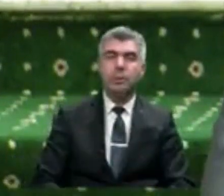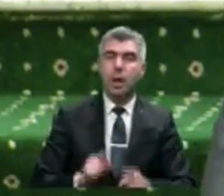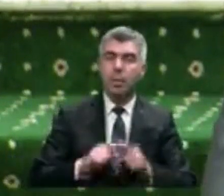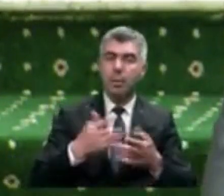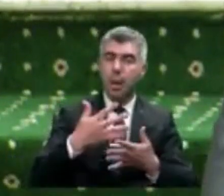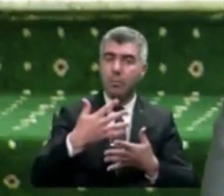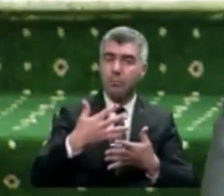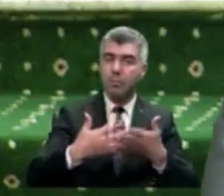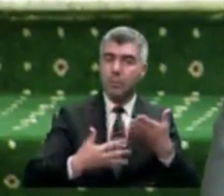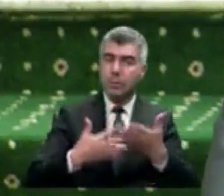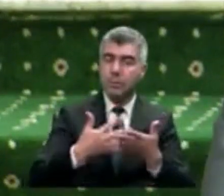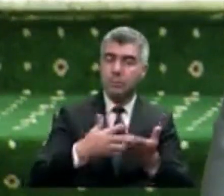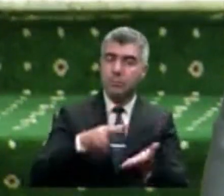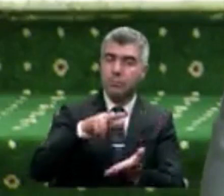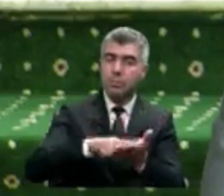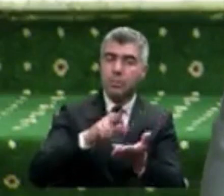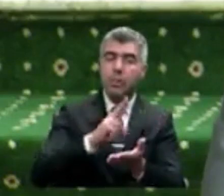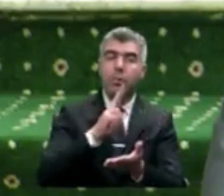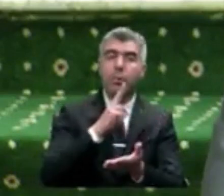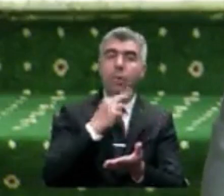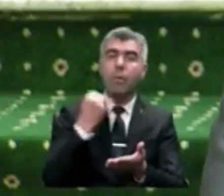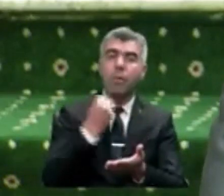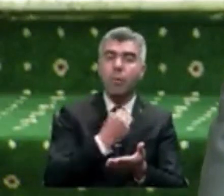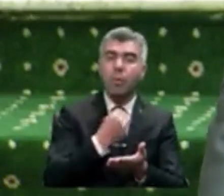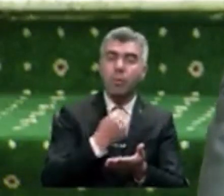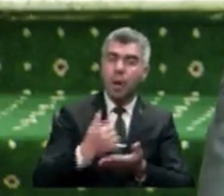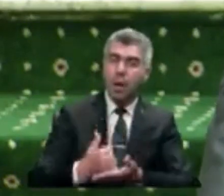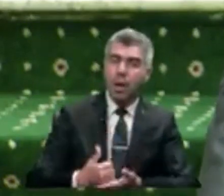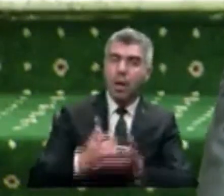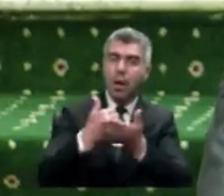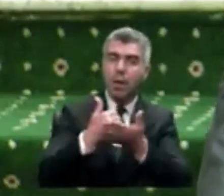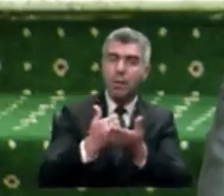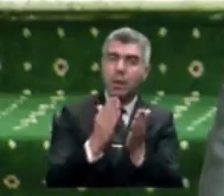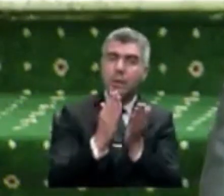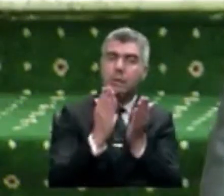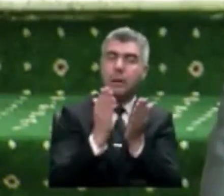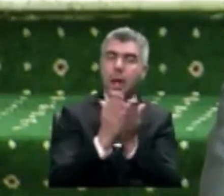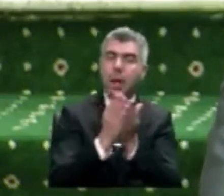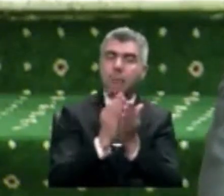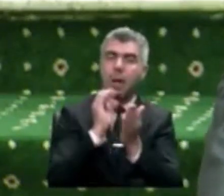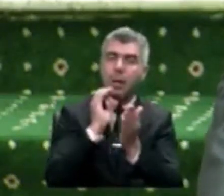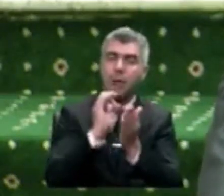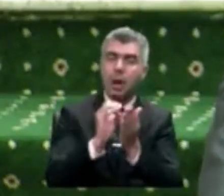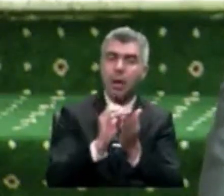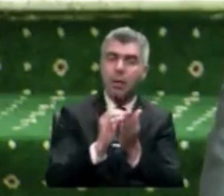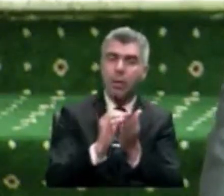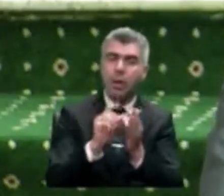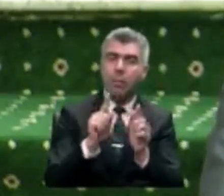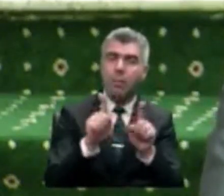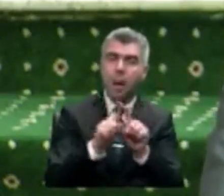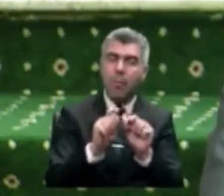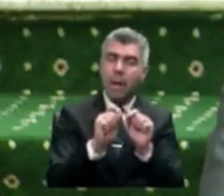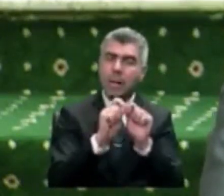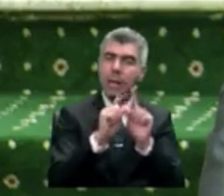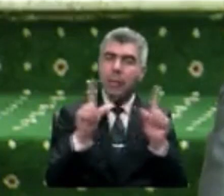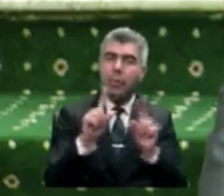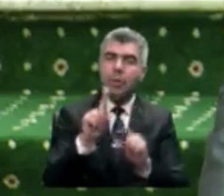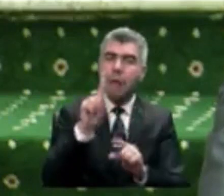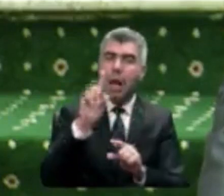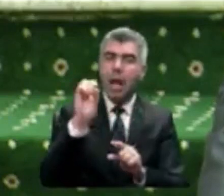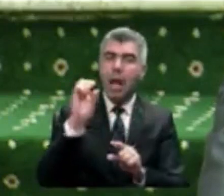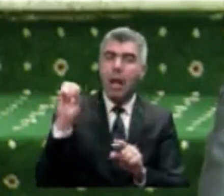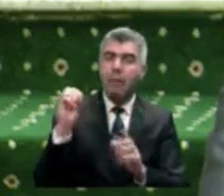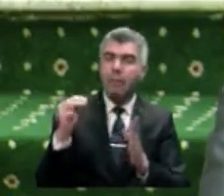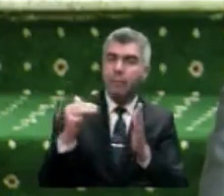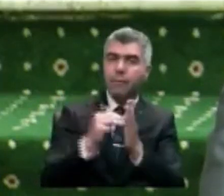الذي اتخذته الحكومه من شانه تحفيز طلبه سلك الدكتورا حيث ستدخل التجربه نموذج ال طار سيحصلون على 7000